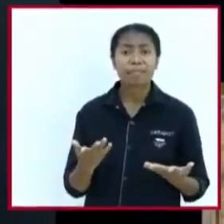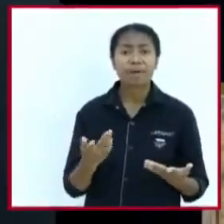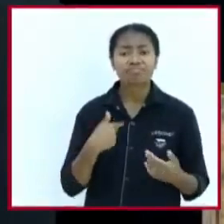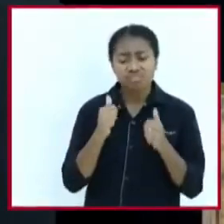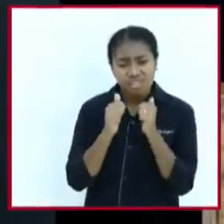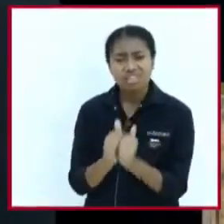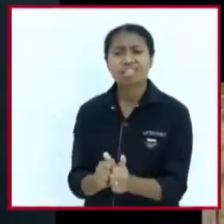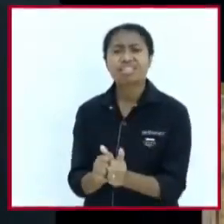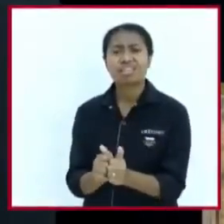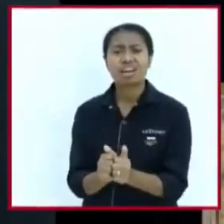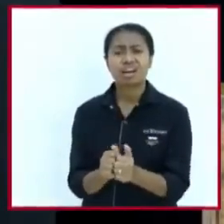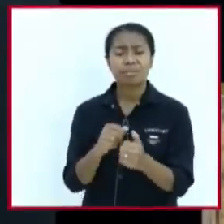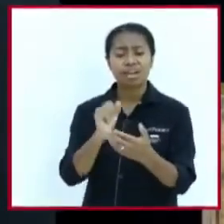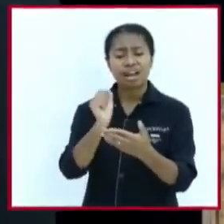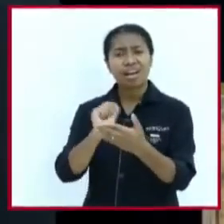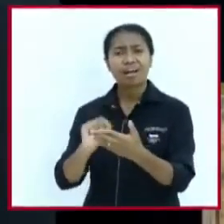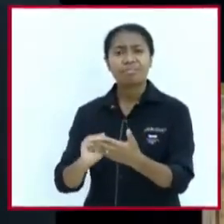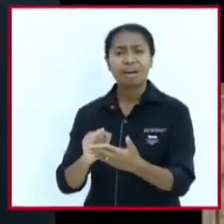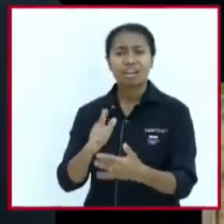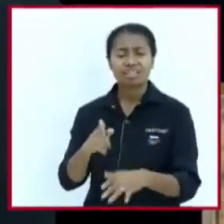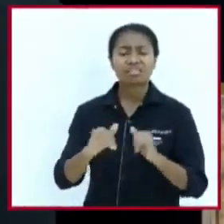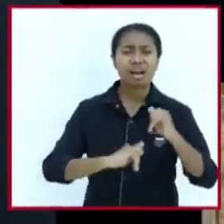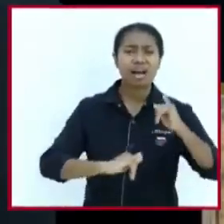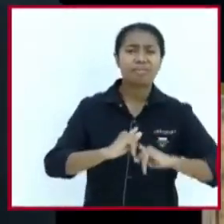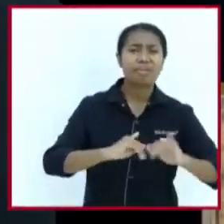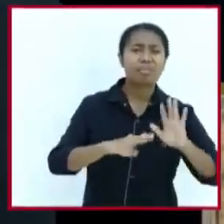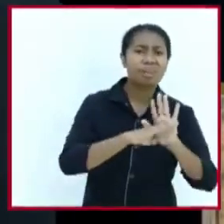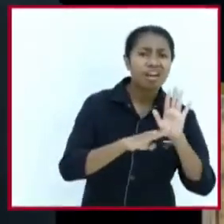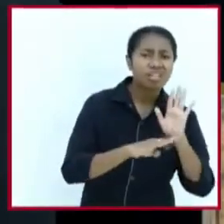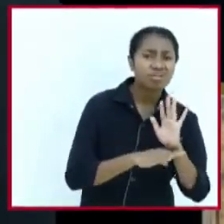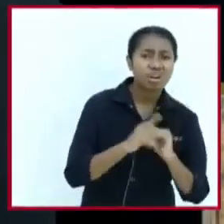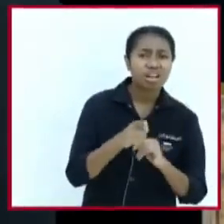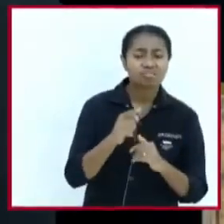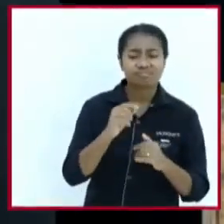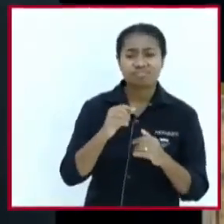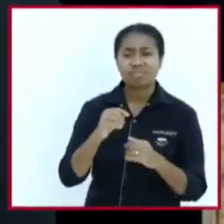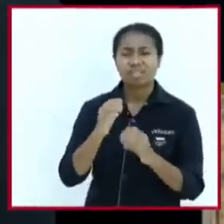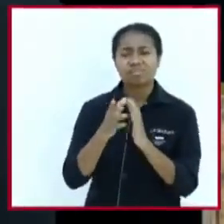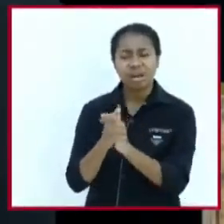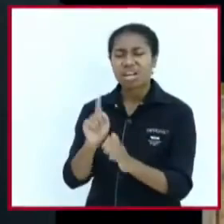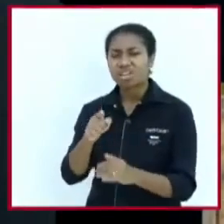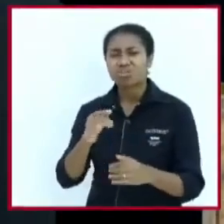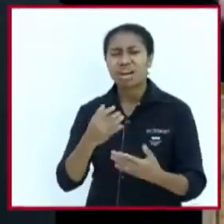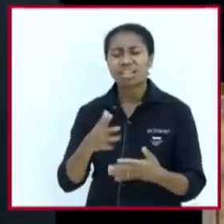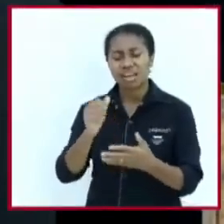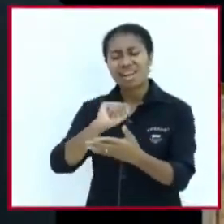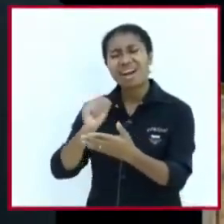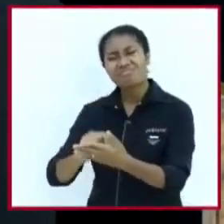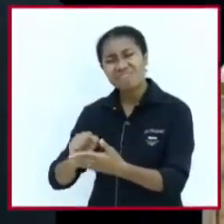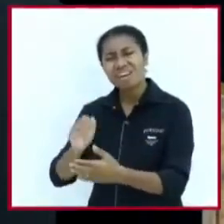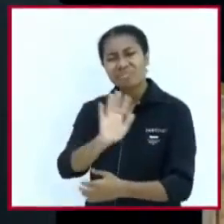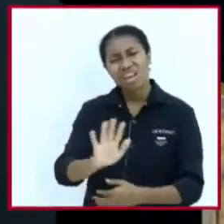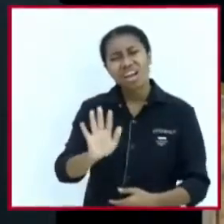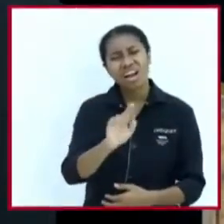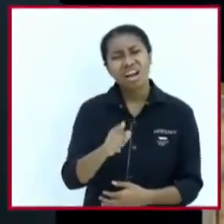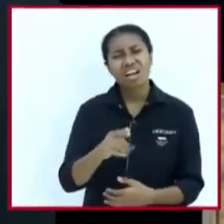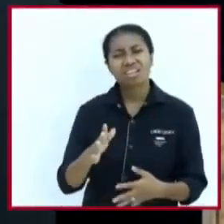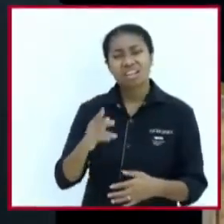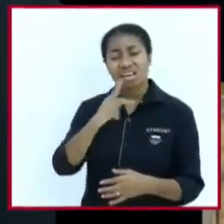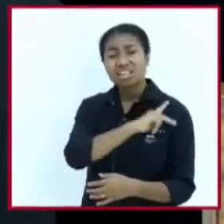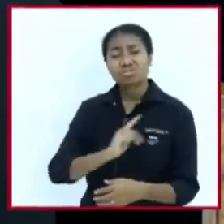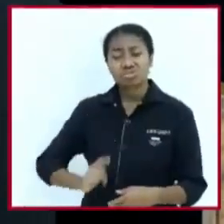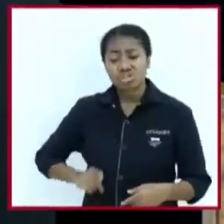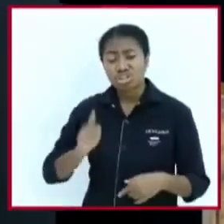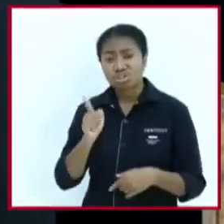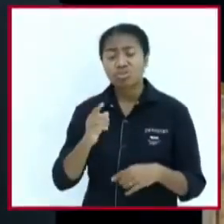peraturan-peraturan ibadah qurban perjanjian itu hanya gambar bayanganmu Kristus realitanya sudah datang